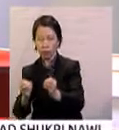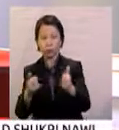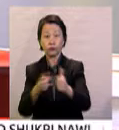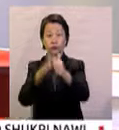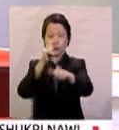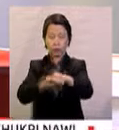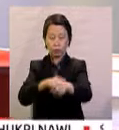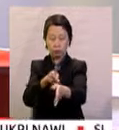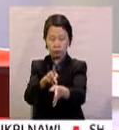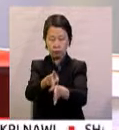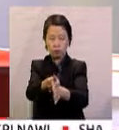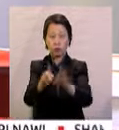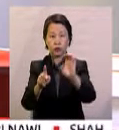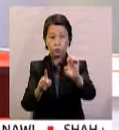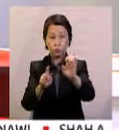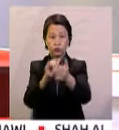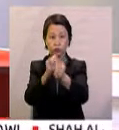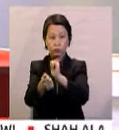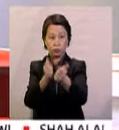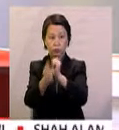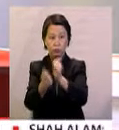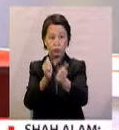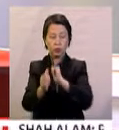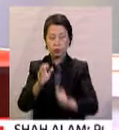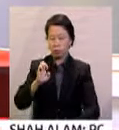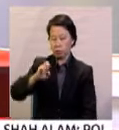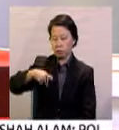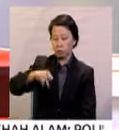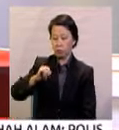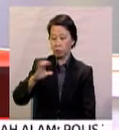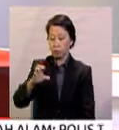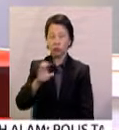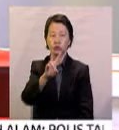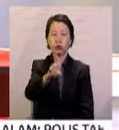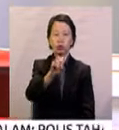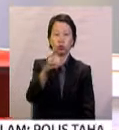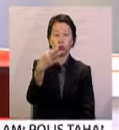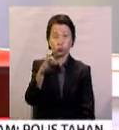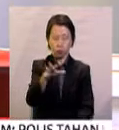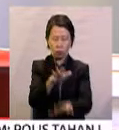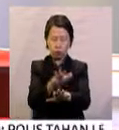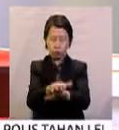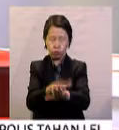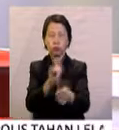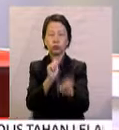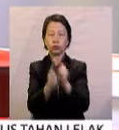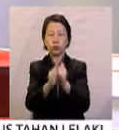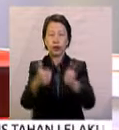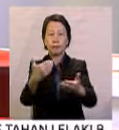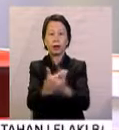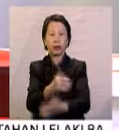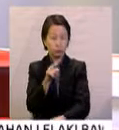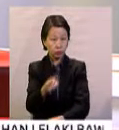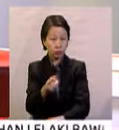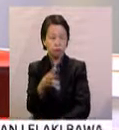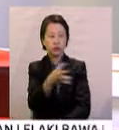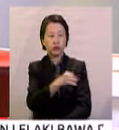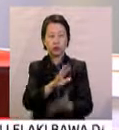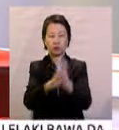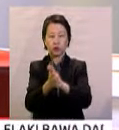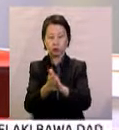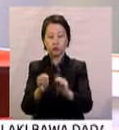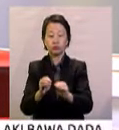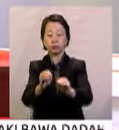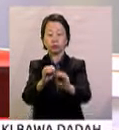Industri Profesional E-Sport E-Epic 2019 berusaha merancakkan lagi sukan baharu tersebut sekaligus menjadi